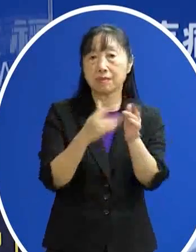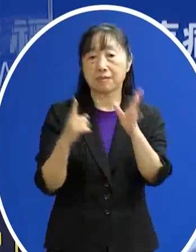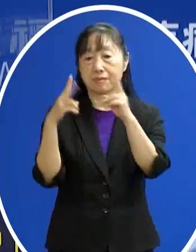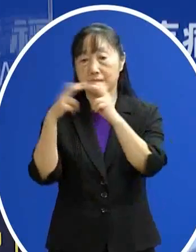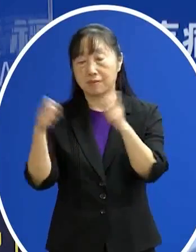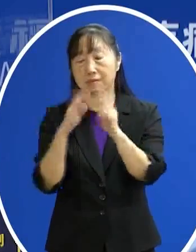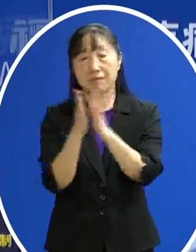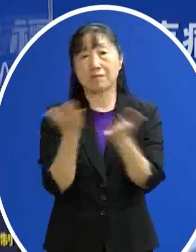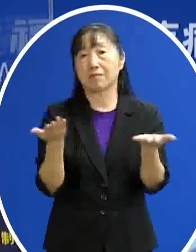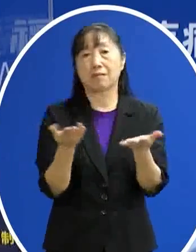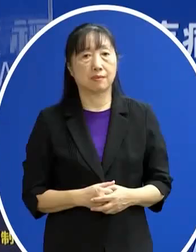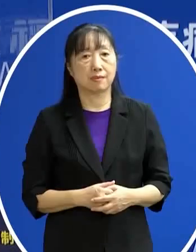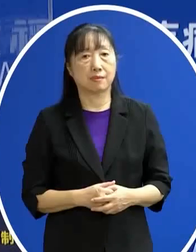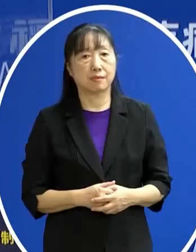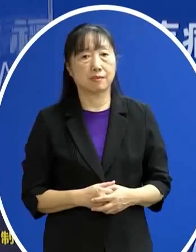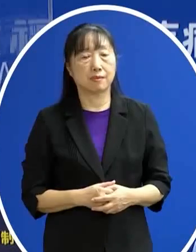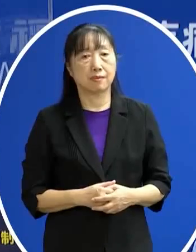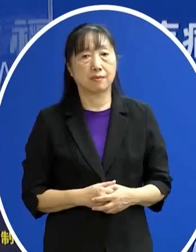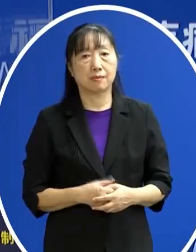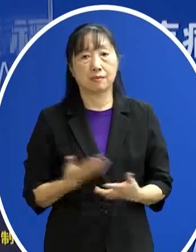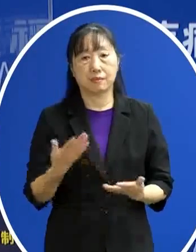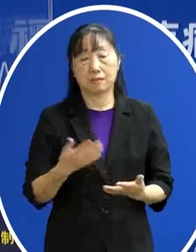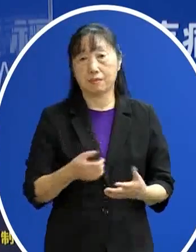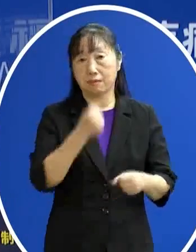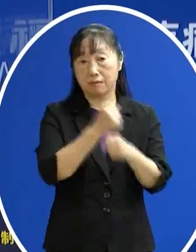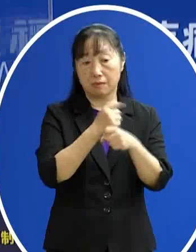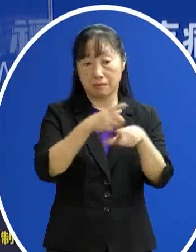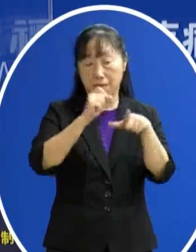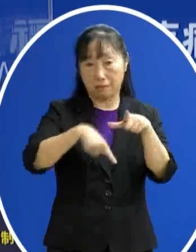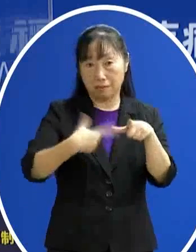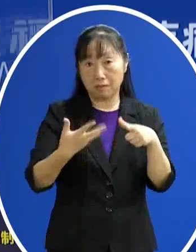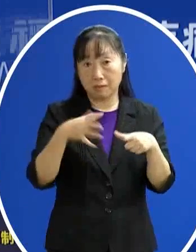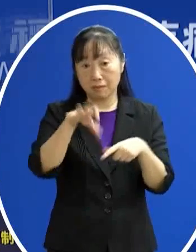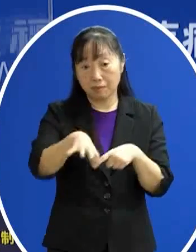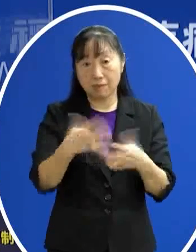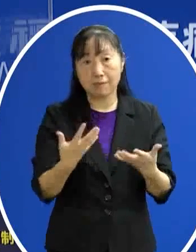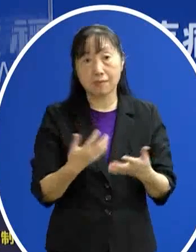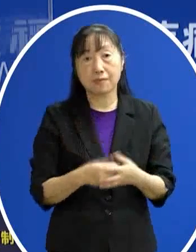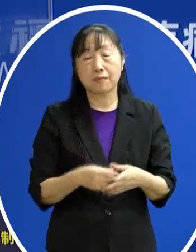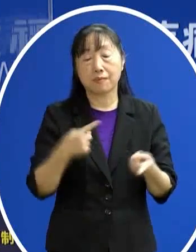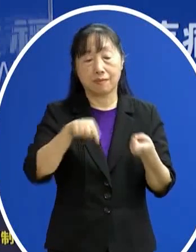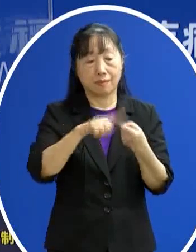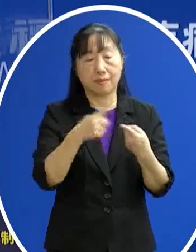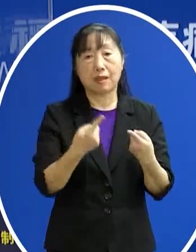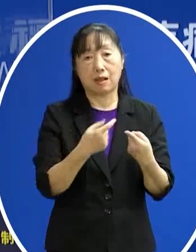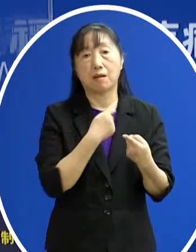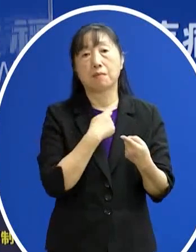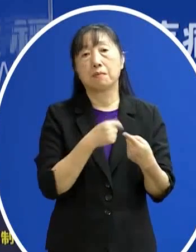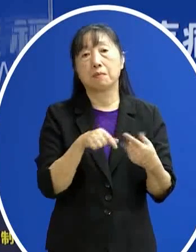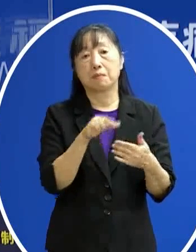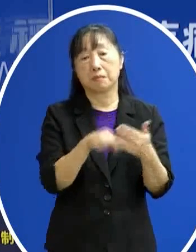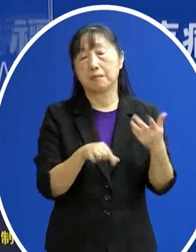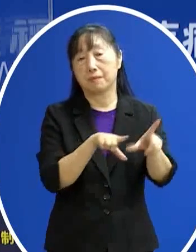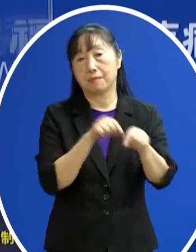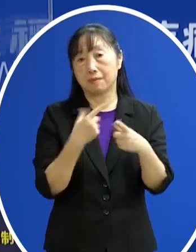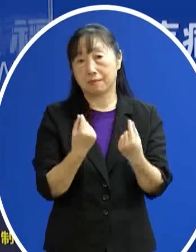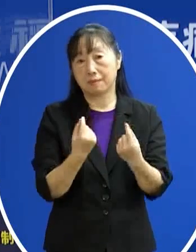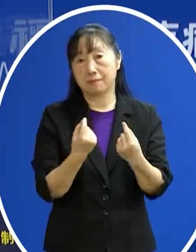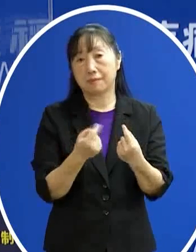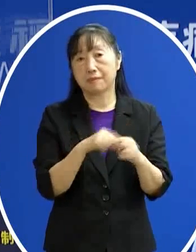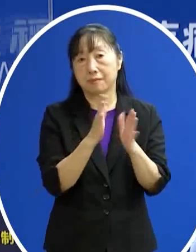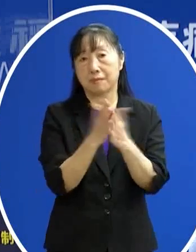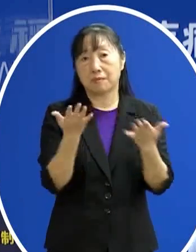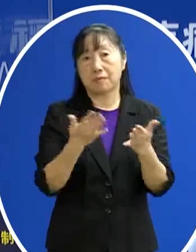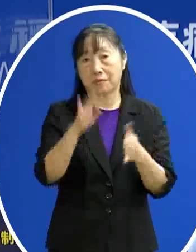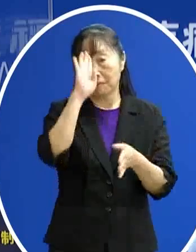时不开放。那职场及工作处所应遵守企业持续营运指引防